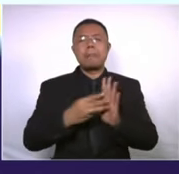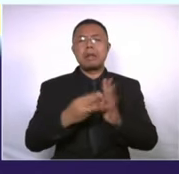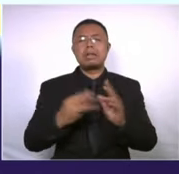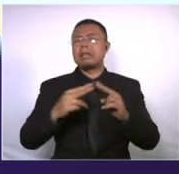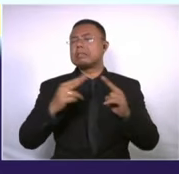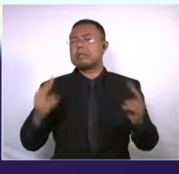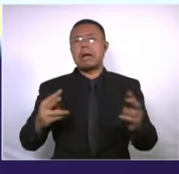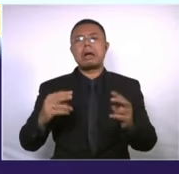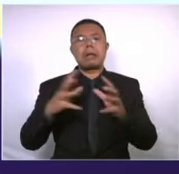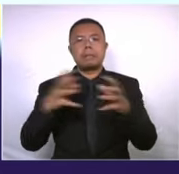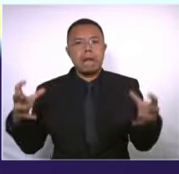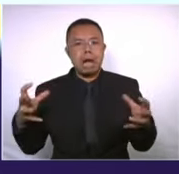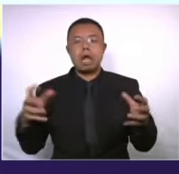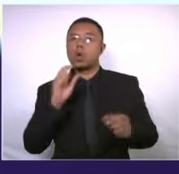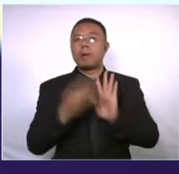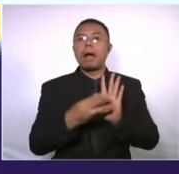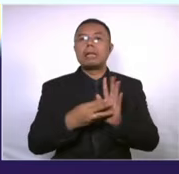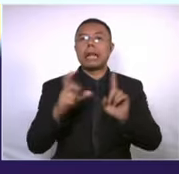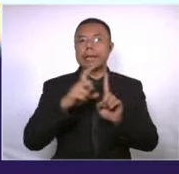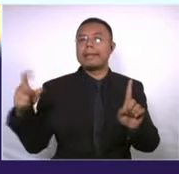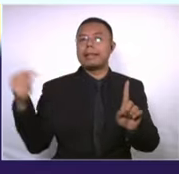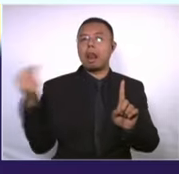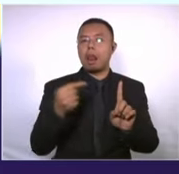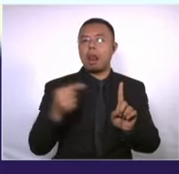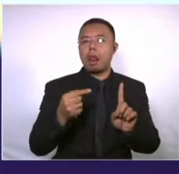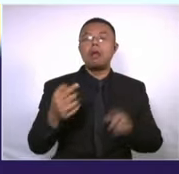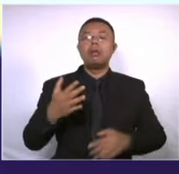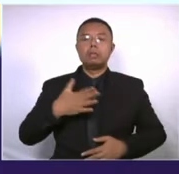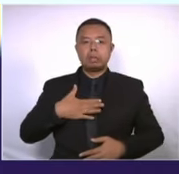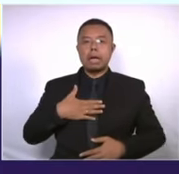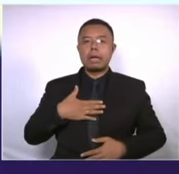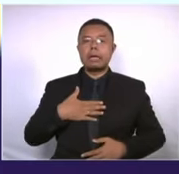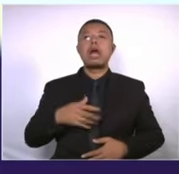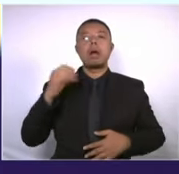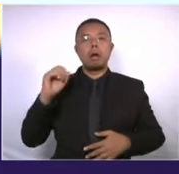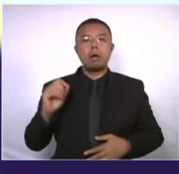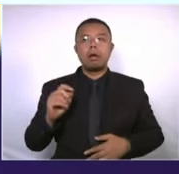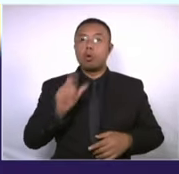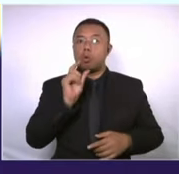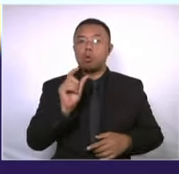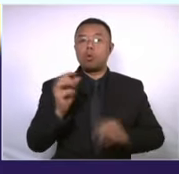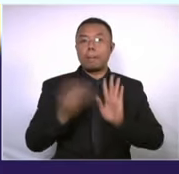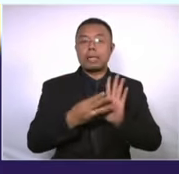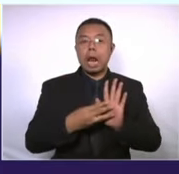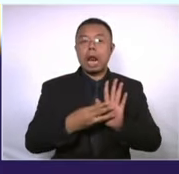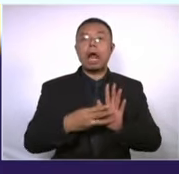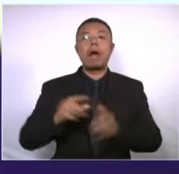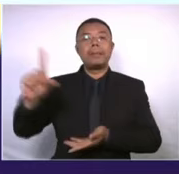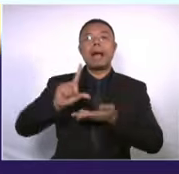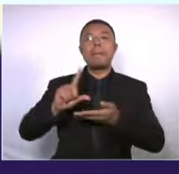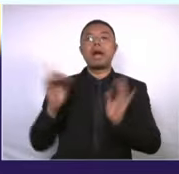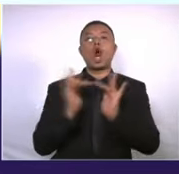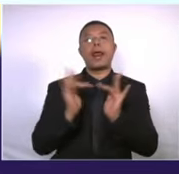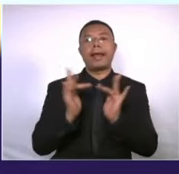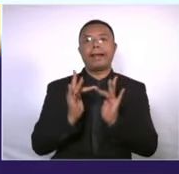dalam perkembangan digital ini saya menangani kasus misalnya pinjol